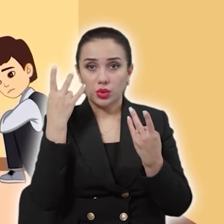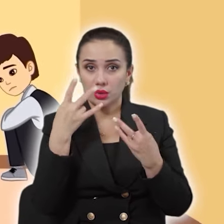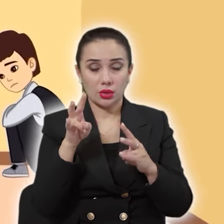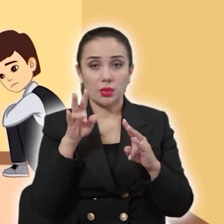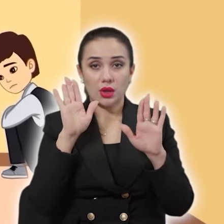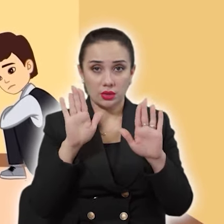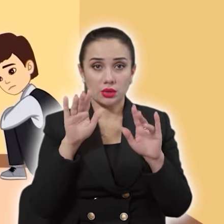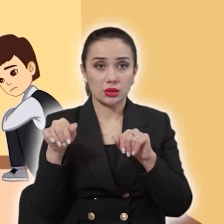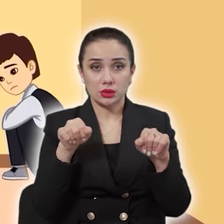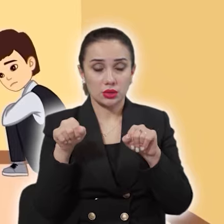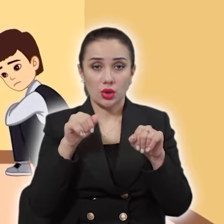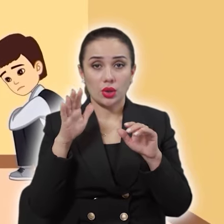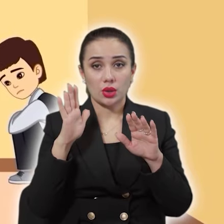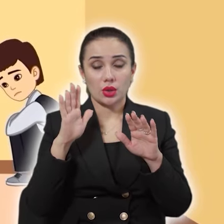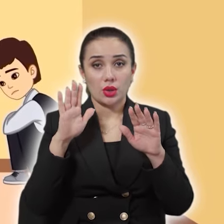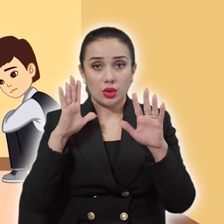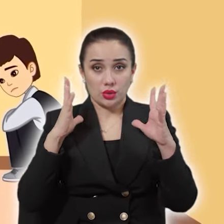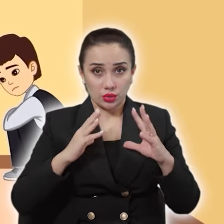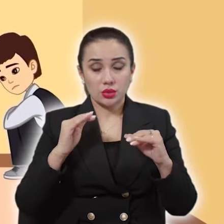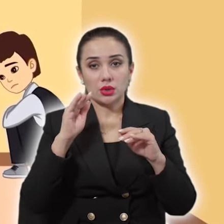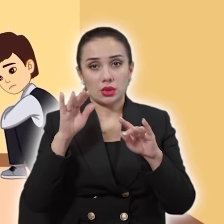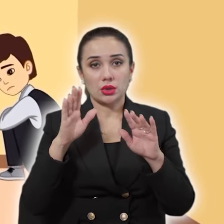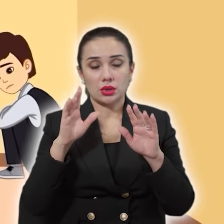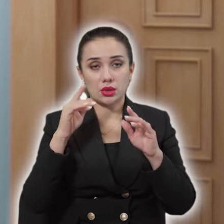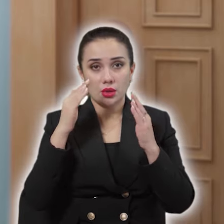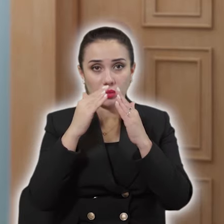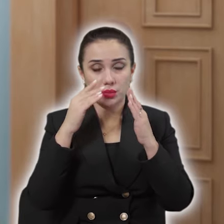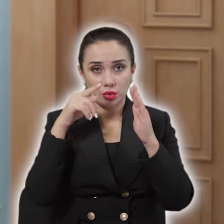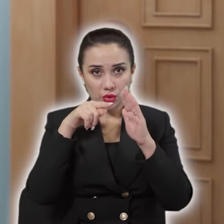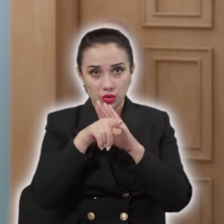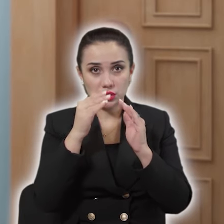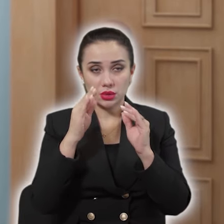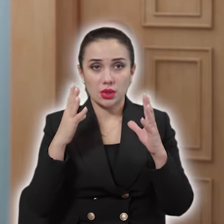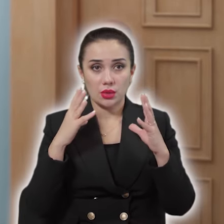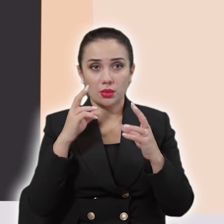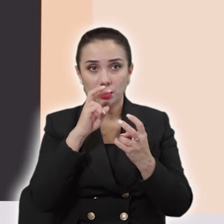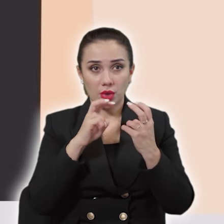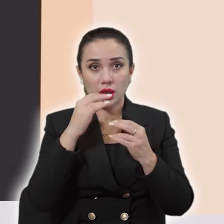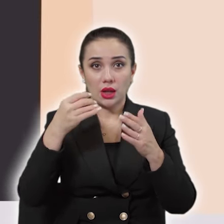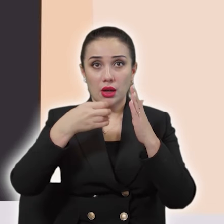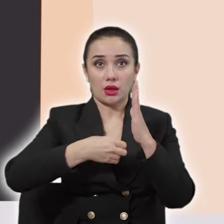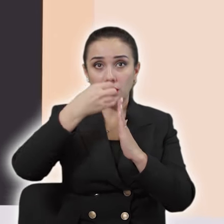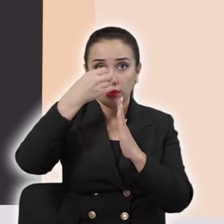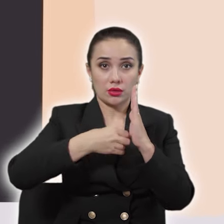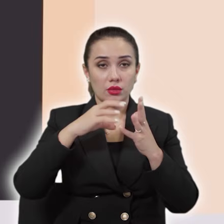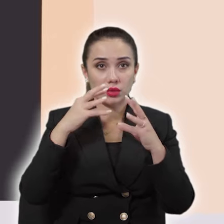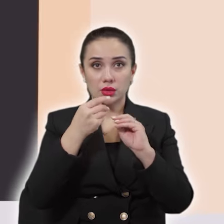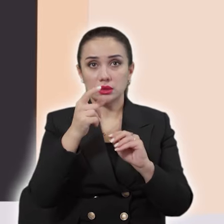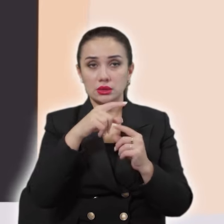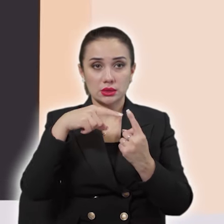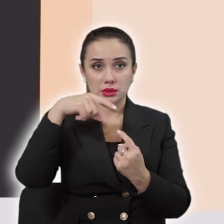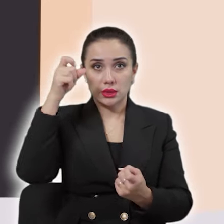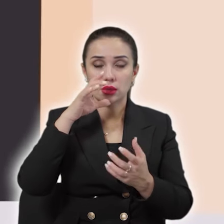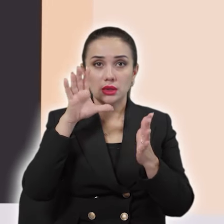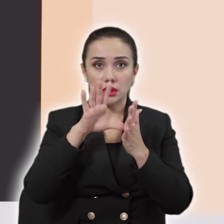o'ylama. Aksincha tebranish o'tib ketguncha bino ichidan panoh qidir. Liftdan tushib olsam-chi? Zilzila oqibatida